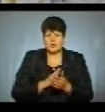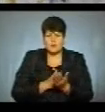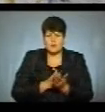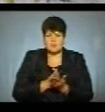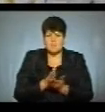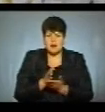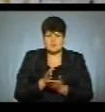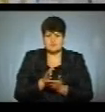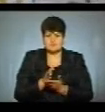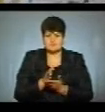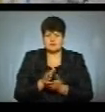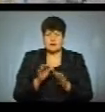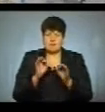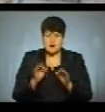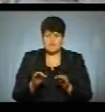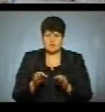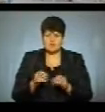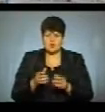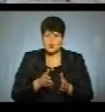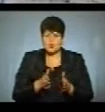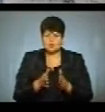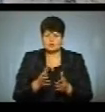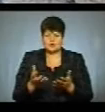направити в правильне русло, щоб отримати